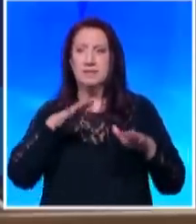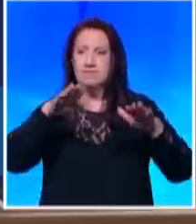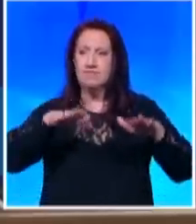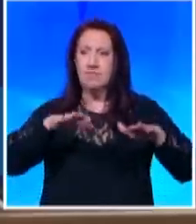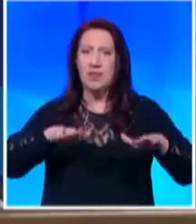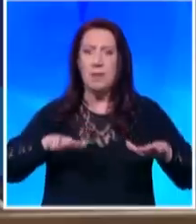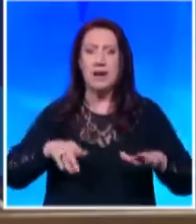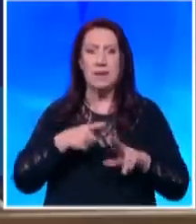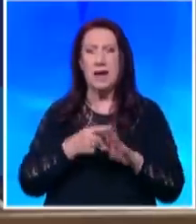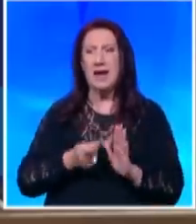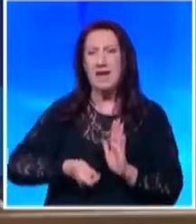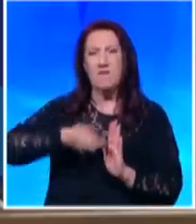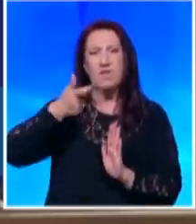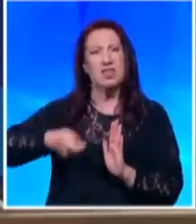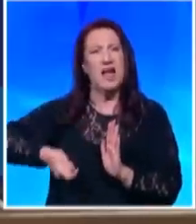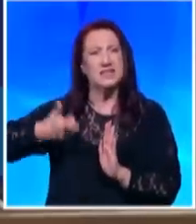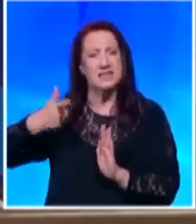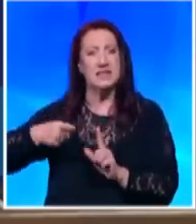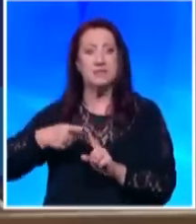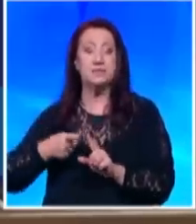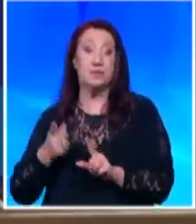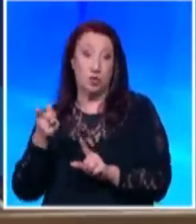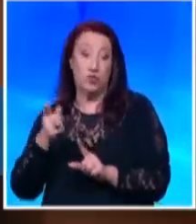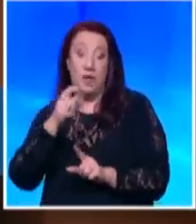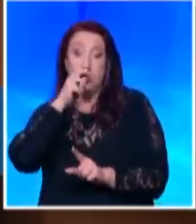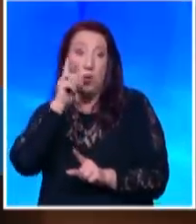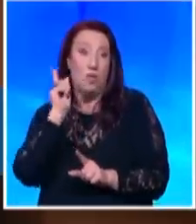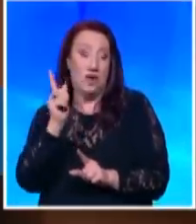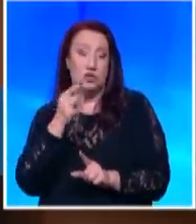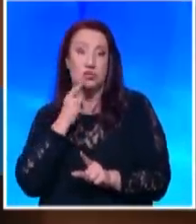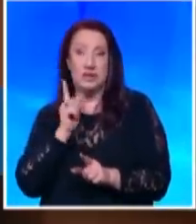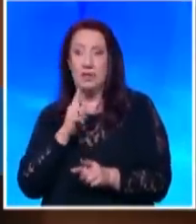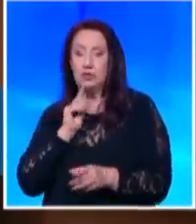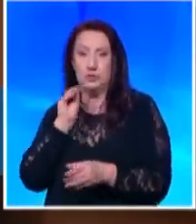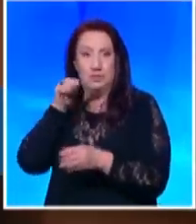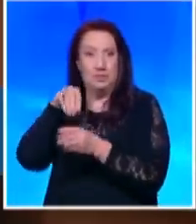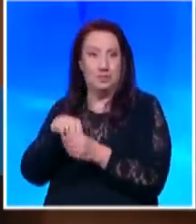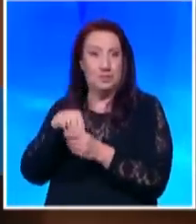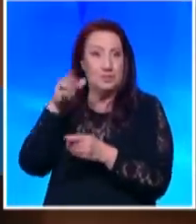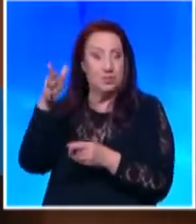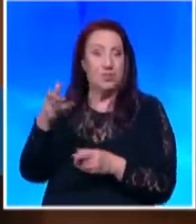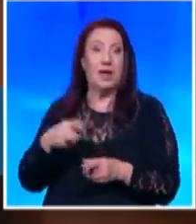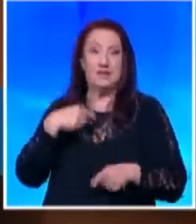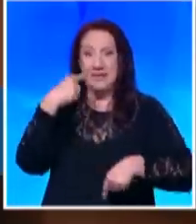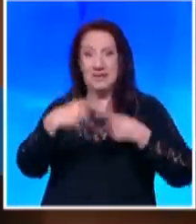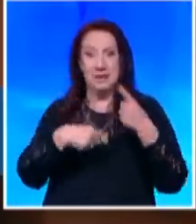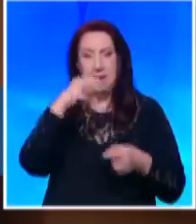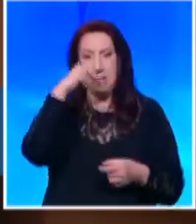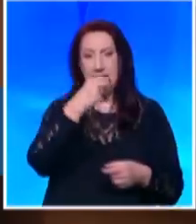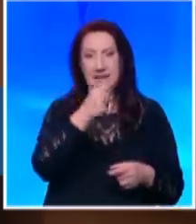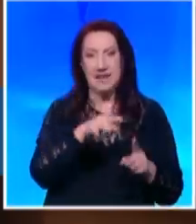инфлацията, допълнителния критерий, който трябва да покрием, за да се случи това. Независимо от всичките действия на правителството, с всичките